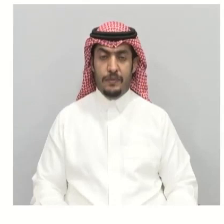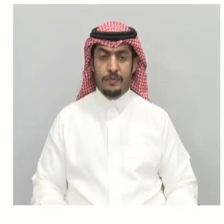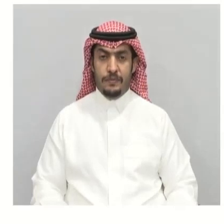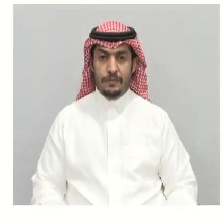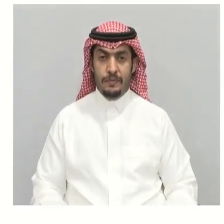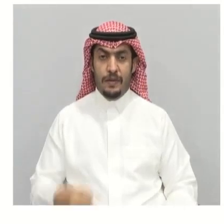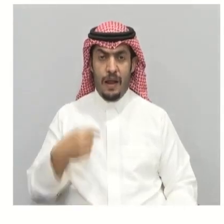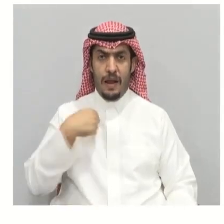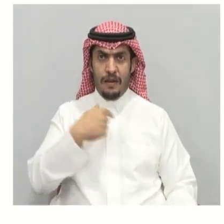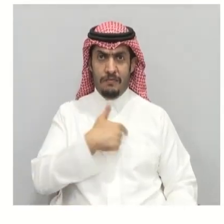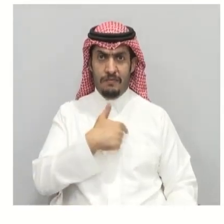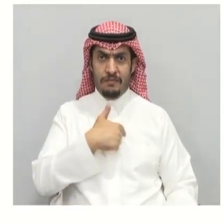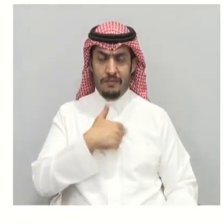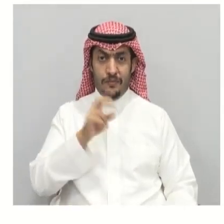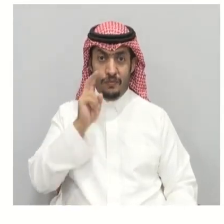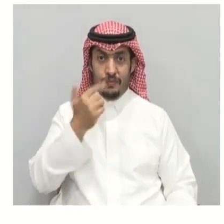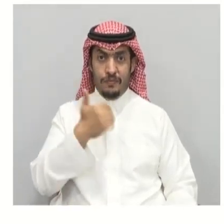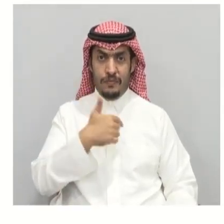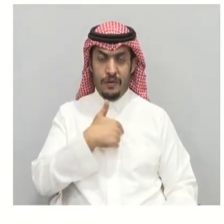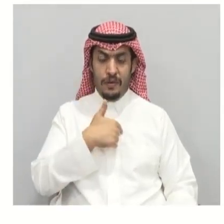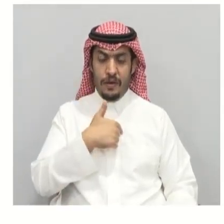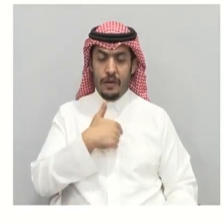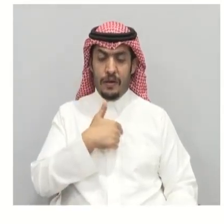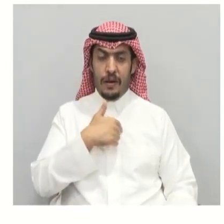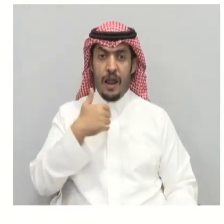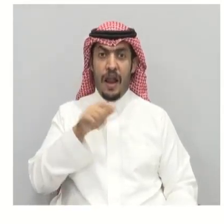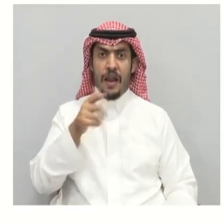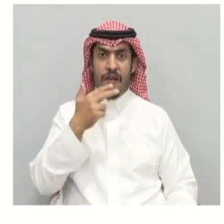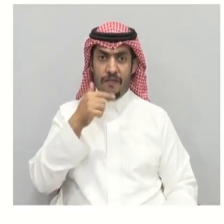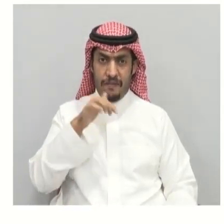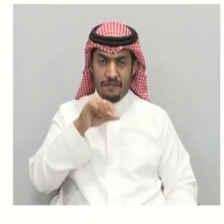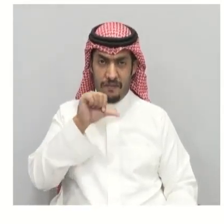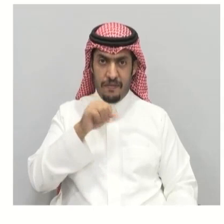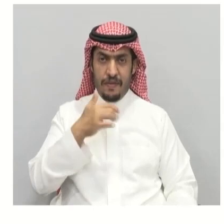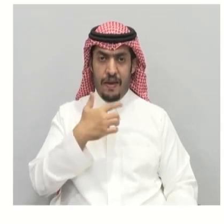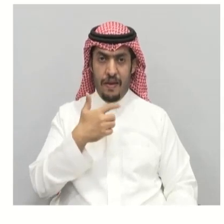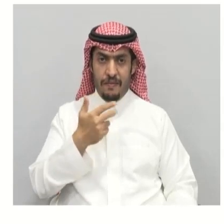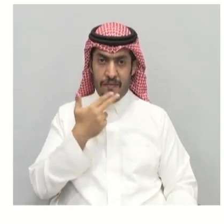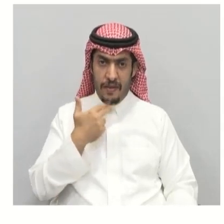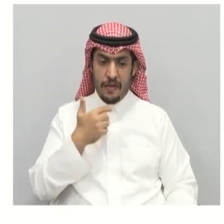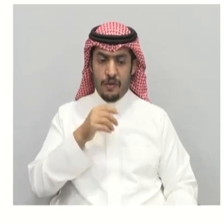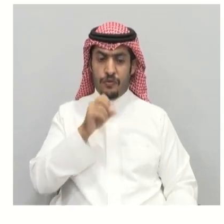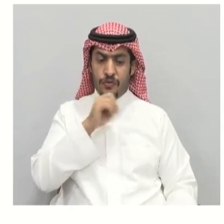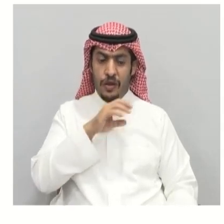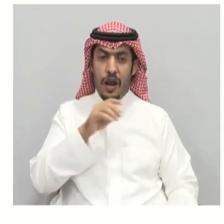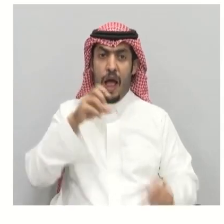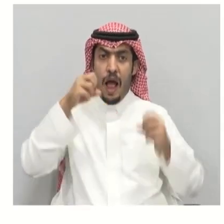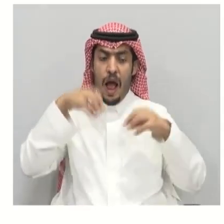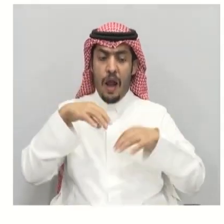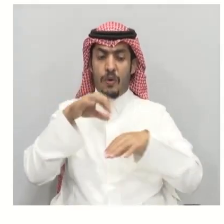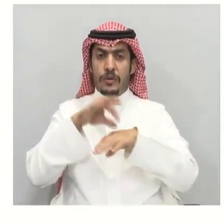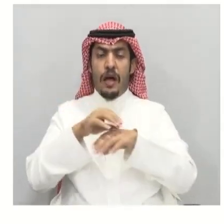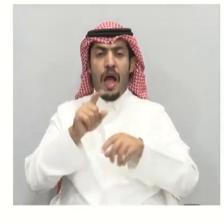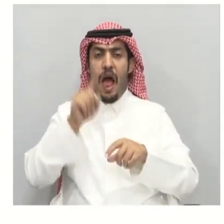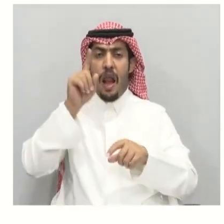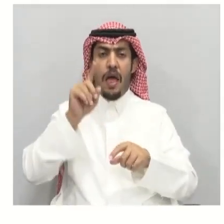ذلك ان يعتقد تاملوا معي ان يعتقد ان النفع والضر او الخلق والرزق بغير الله